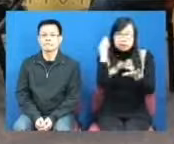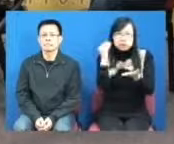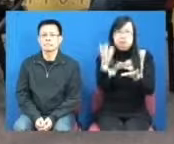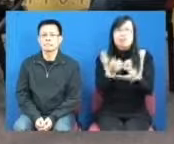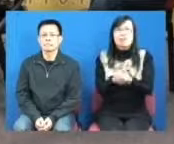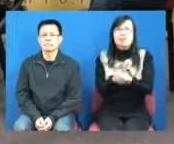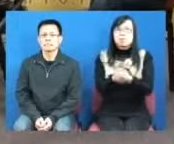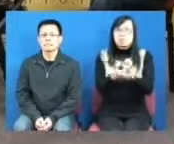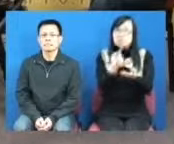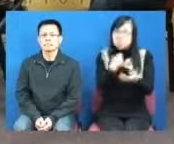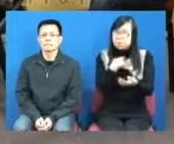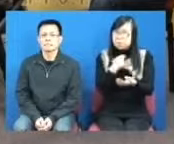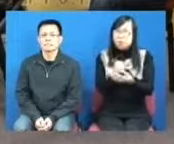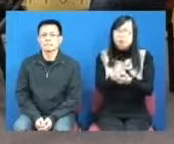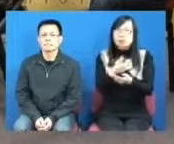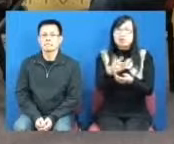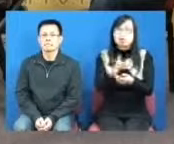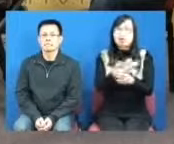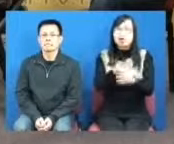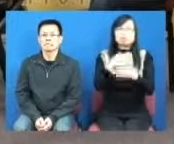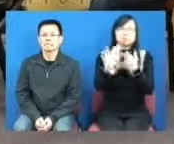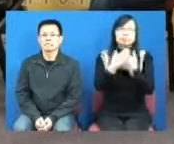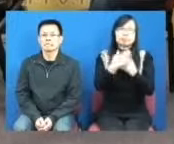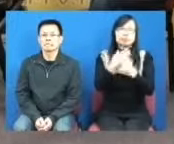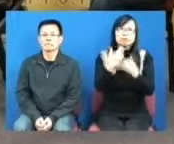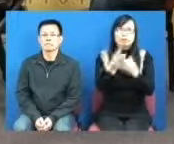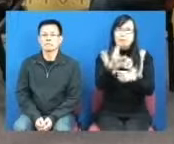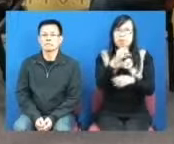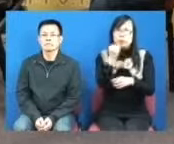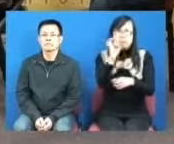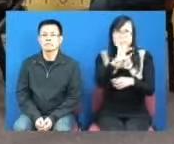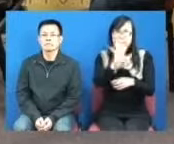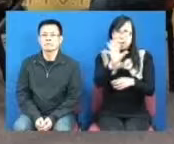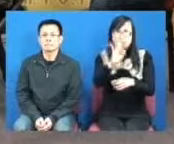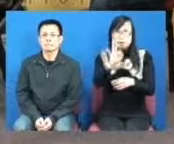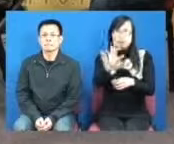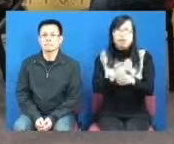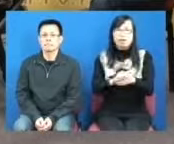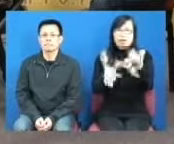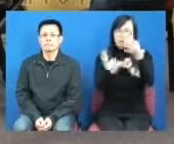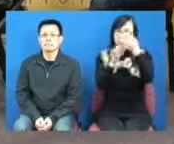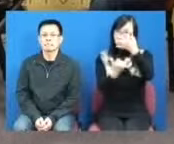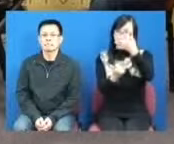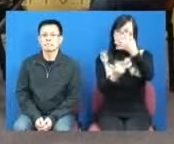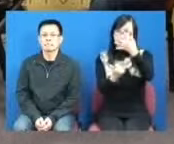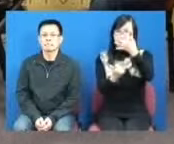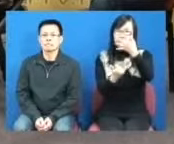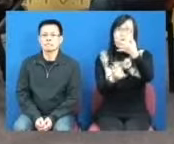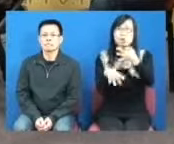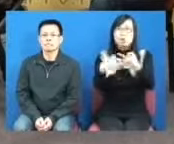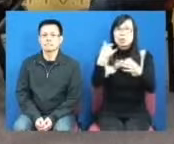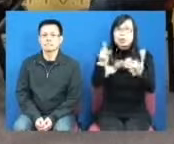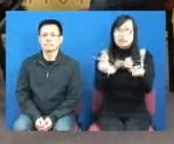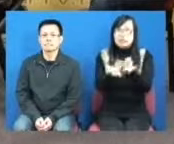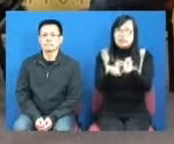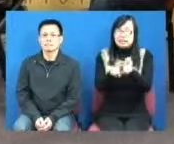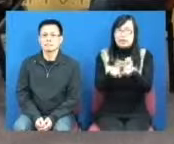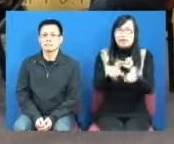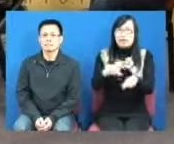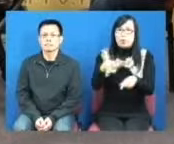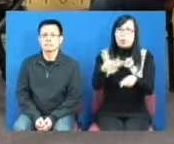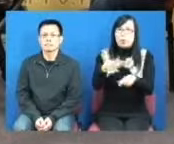貨如果不收貨 怎麼做呢是否可以3月6日和我們一起在